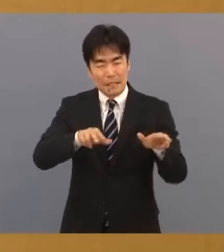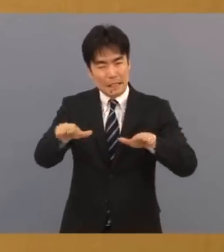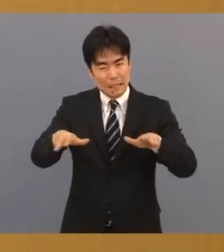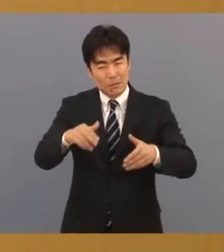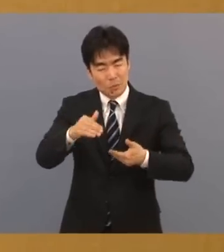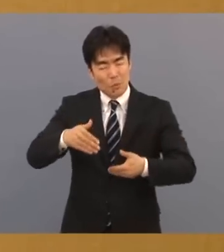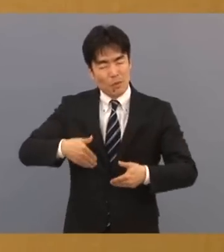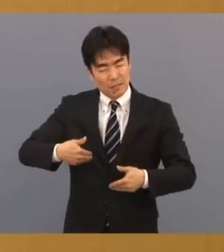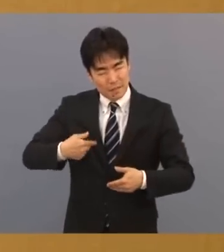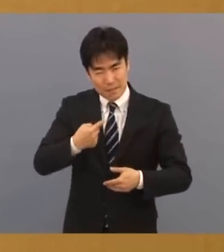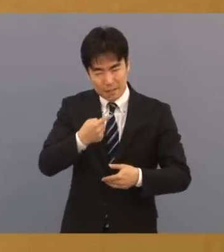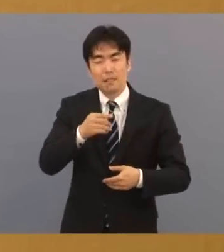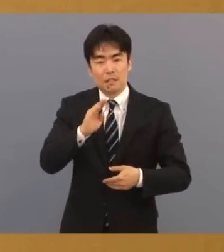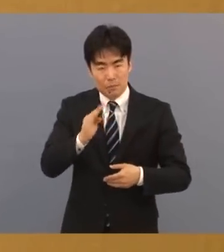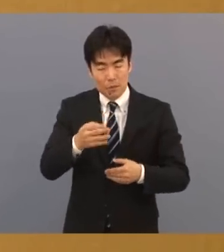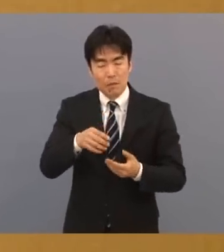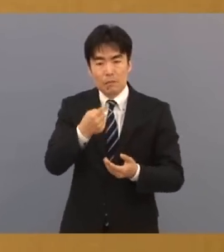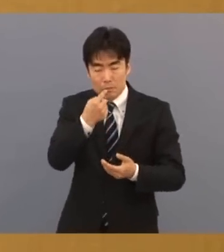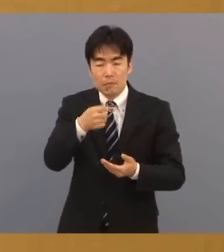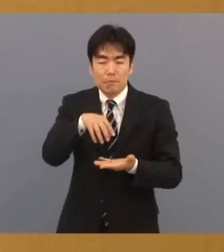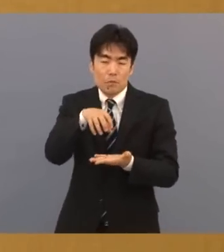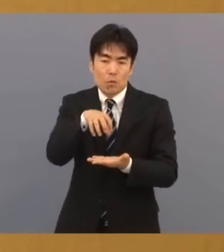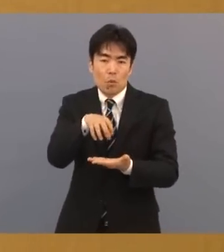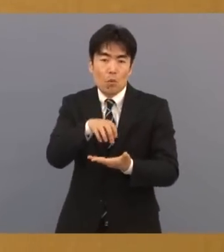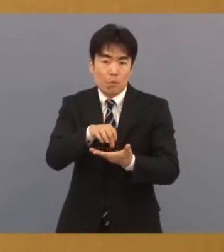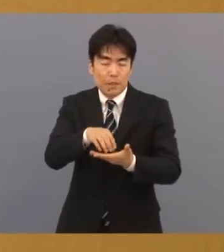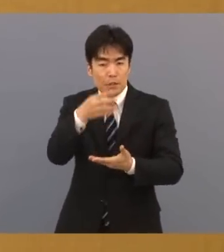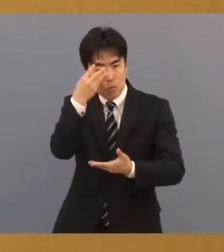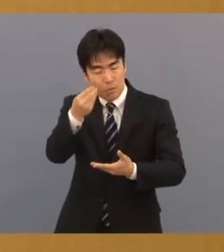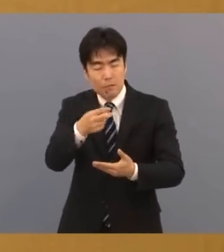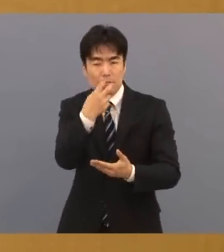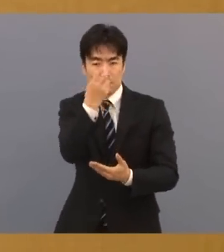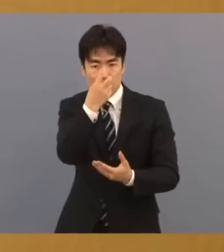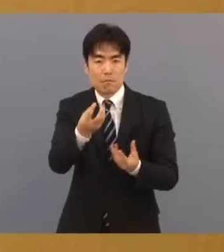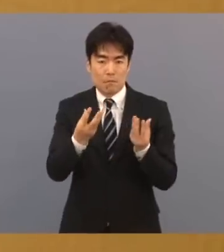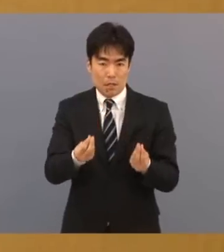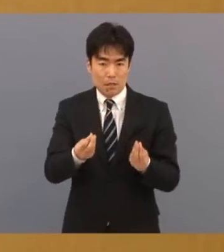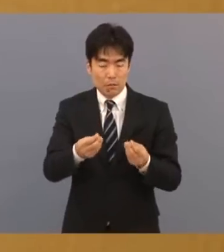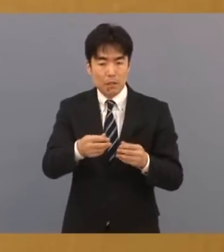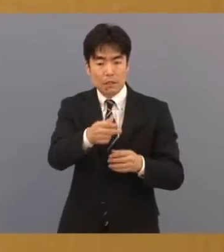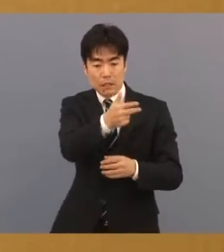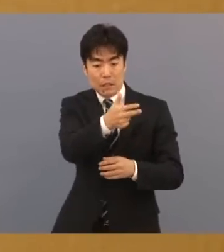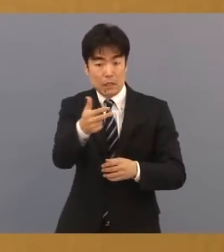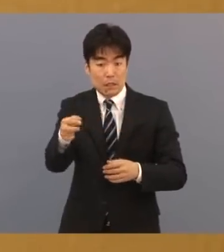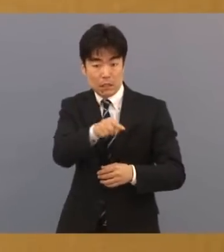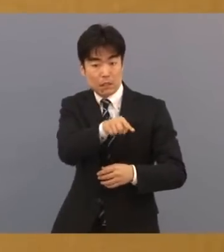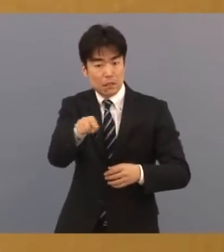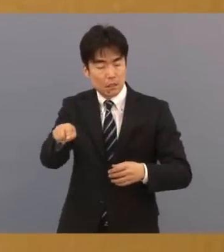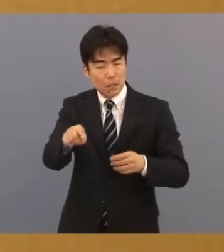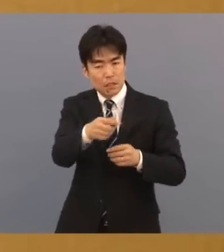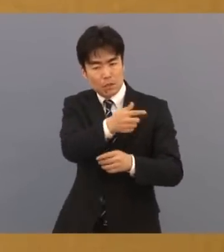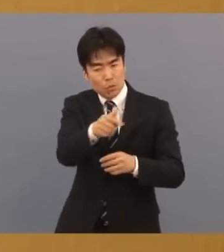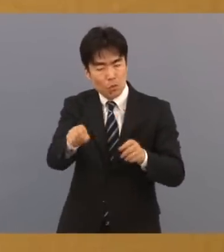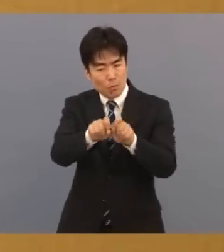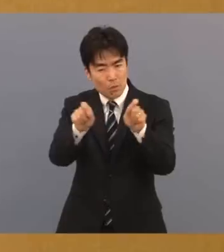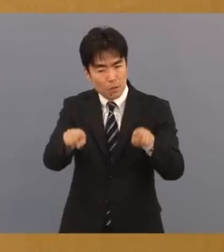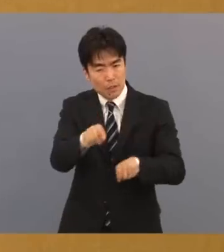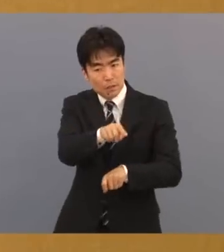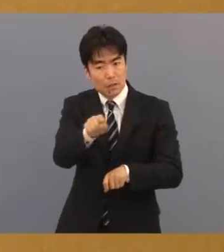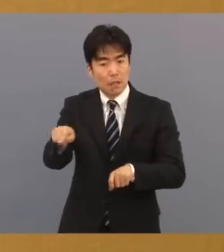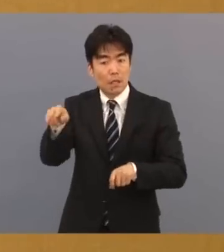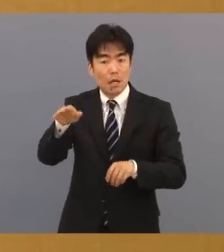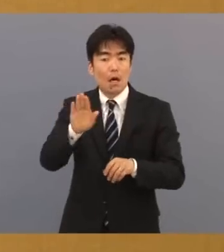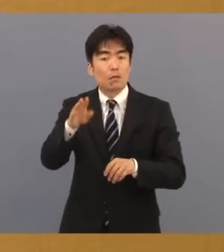からないですし、自分はゴミのことについて調べたんですけど、やっぱり各市それぞれいろいろな問題があると思うので、他